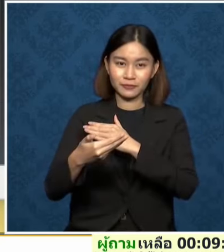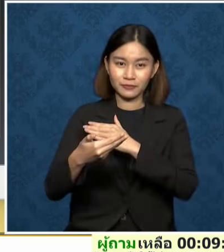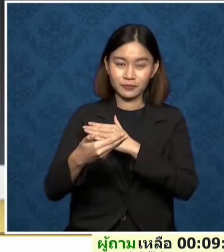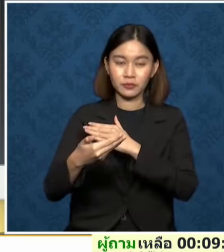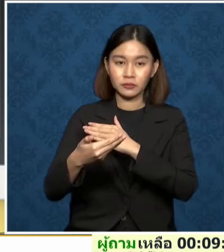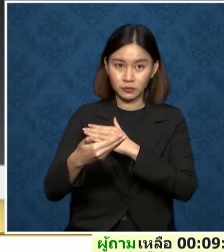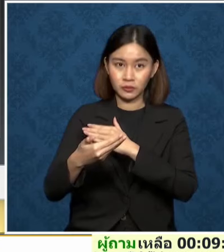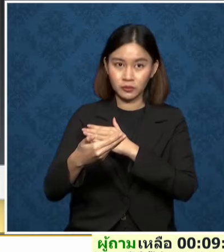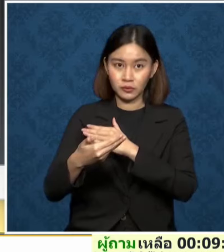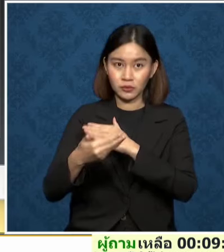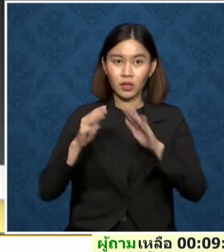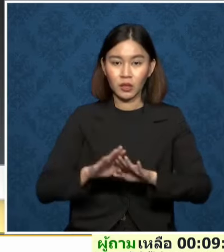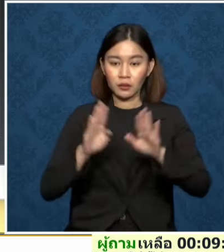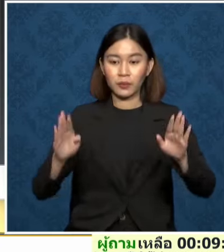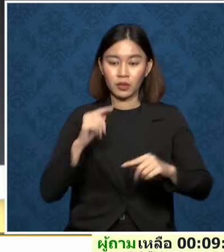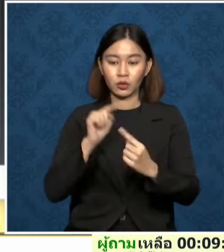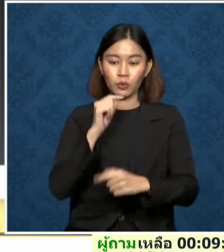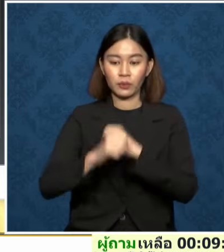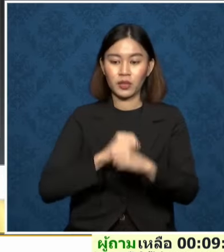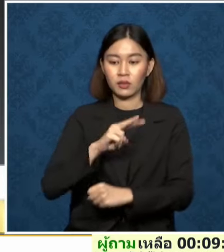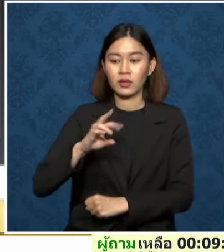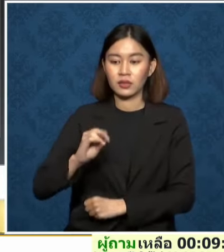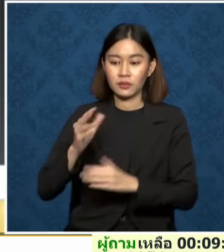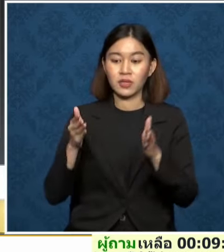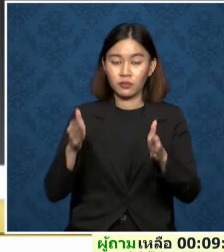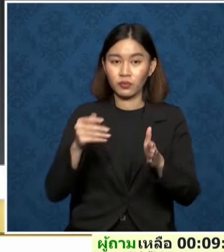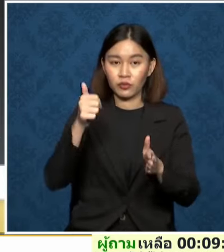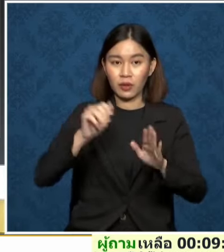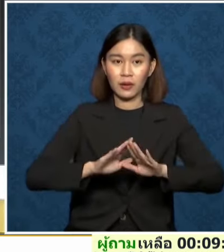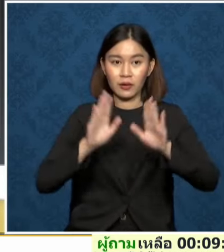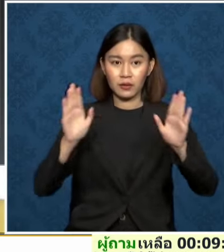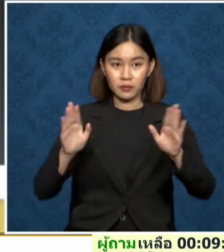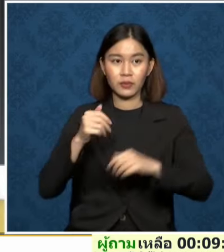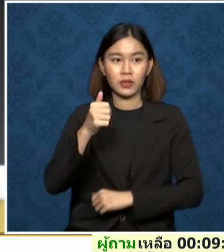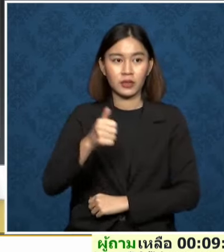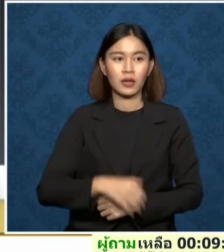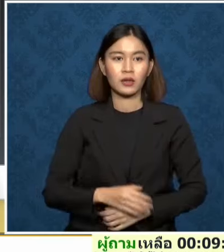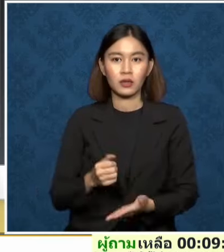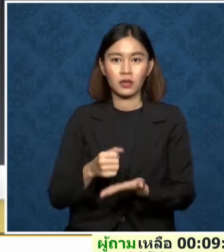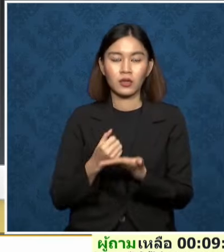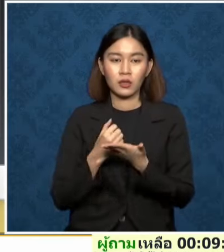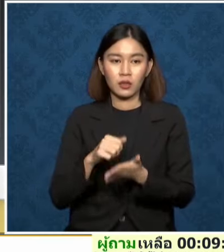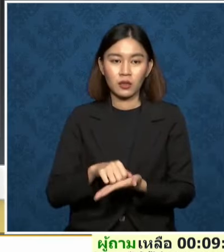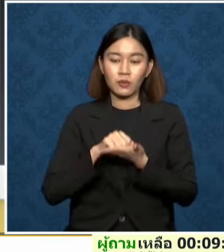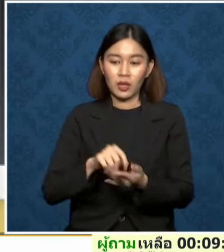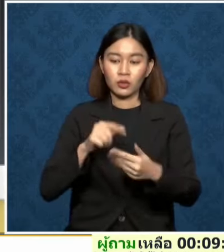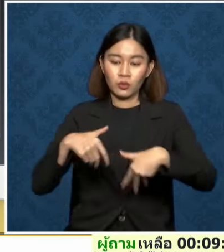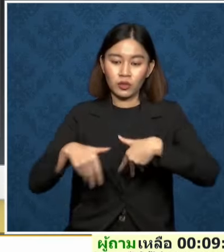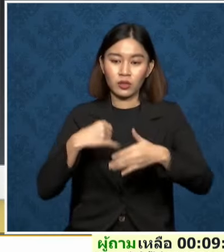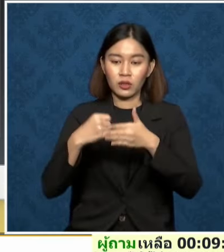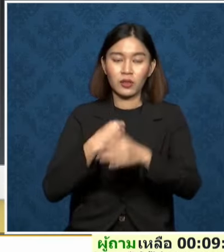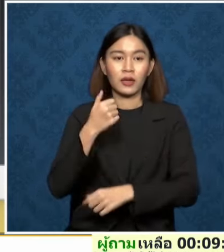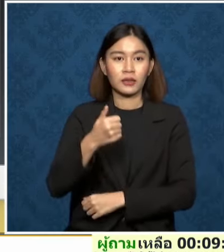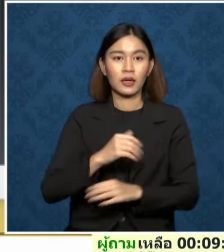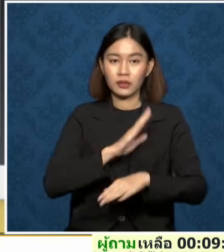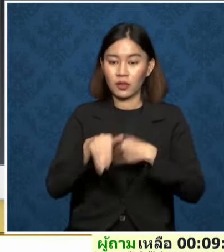แล้วก็จะสามารถ opened right apply in 2574และก็สามารถอำเน congestion why represalis peopleในระยะทางดัง 9ม